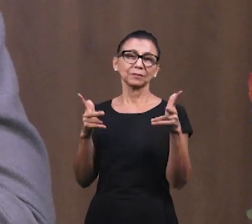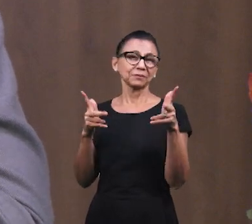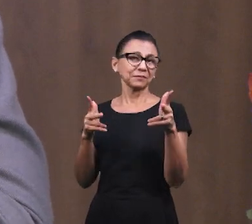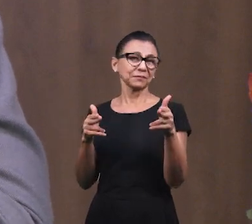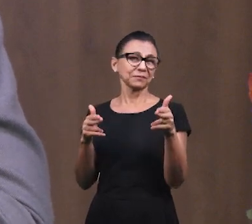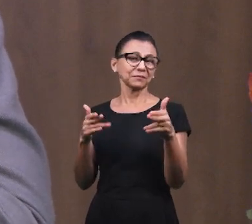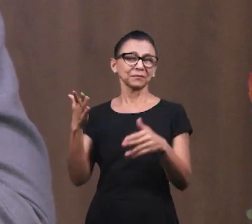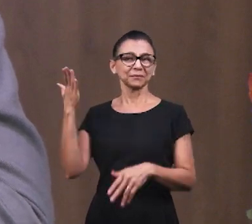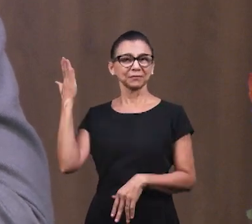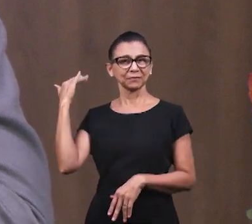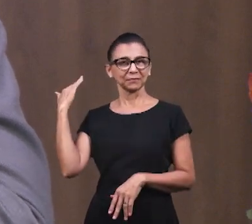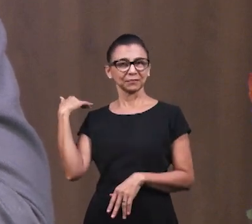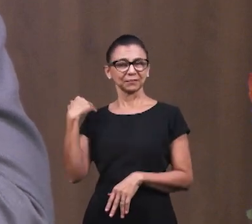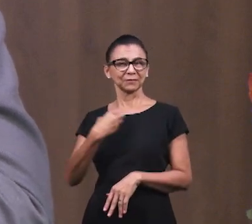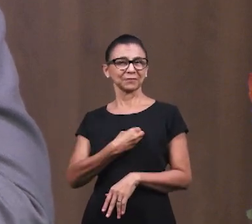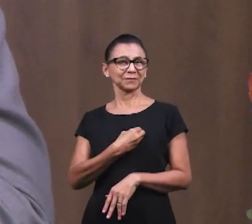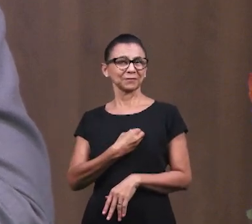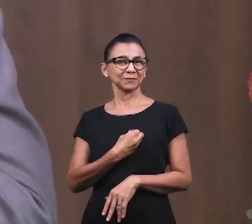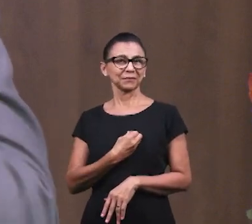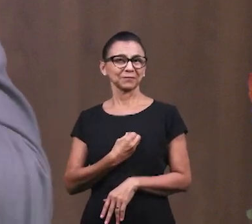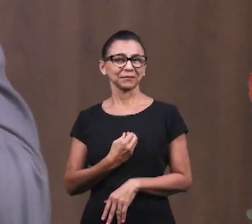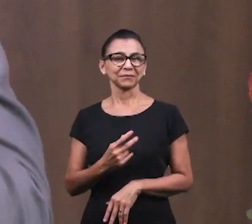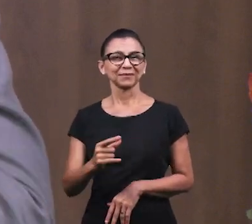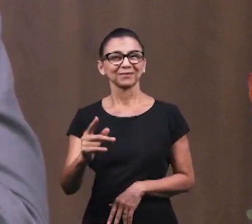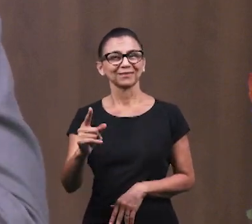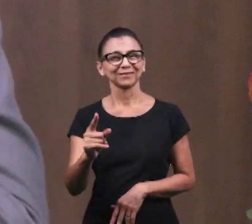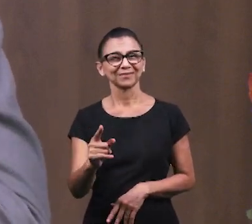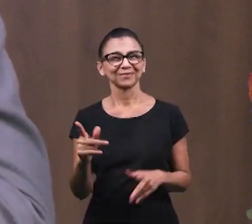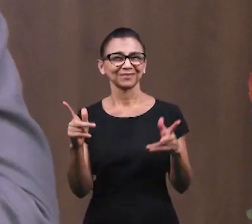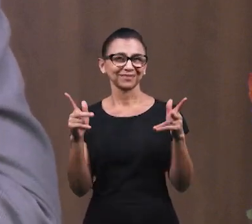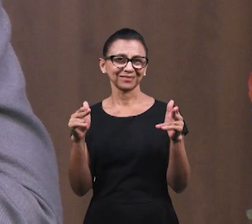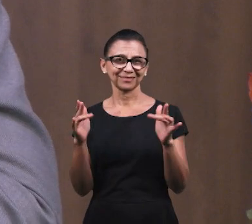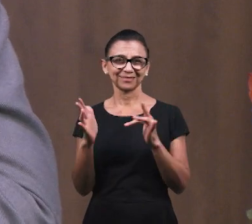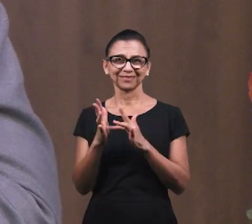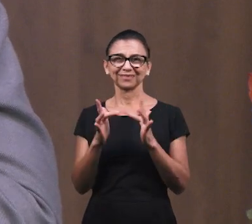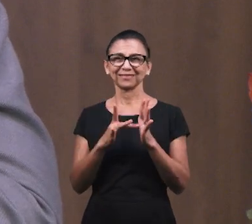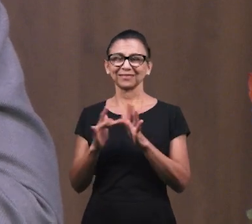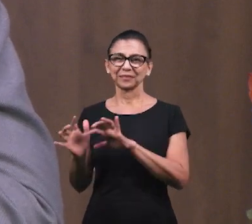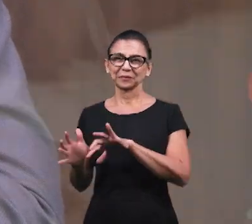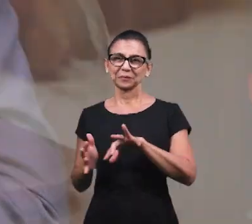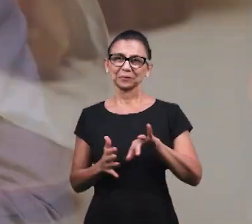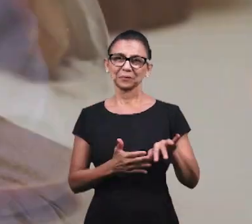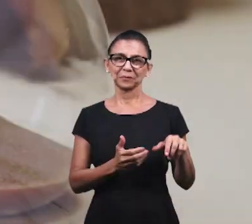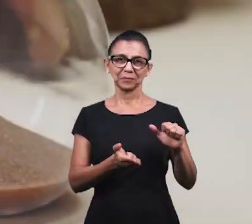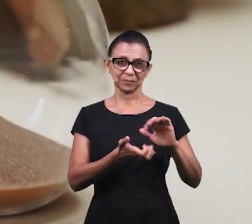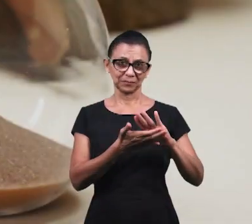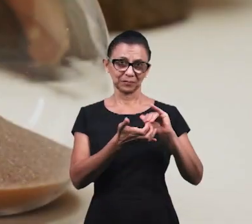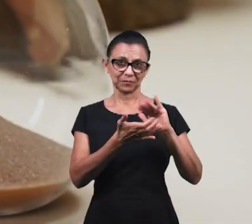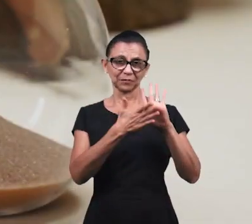même hier, aujourd'hui, pour toujours. Nous allons chanter cette louange qui parle sur ça.